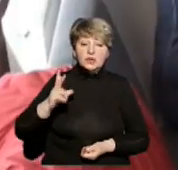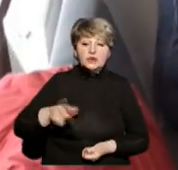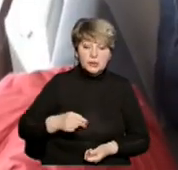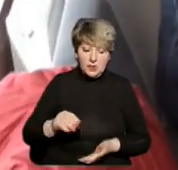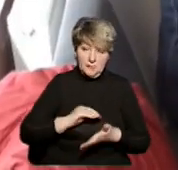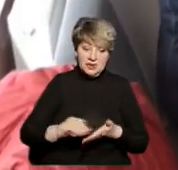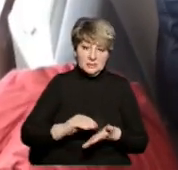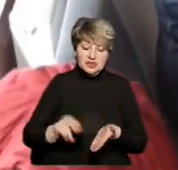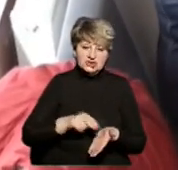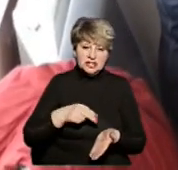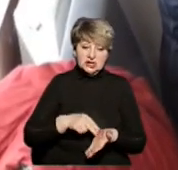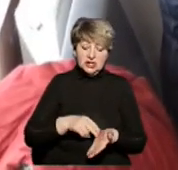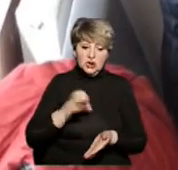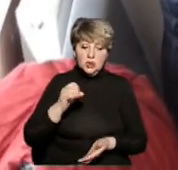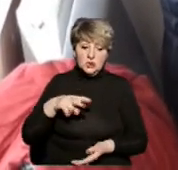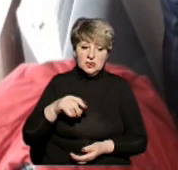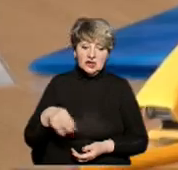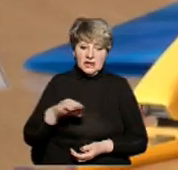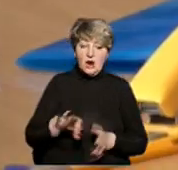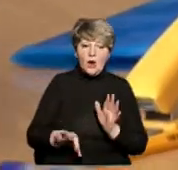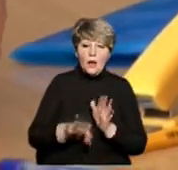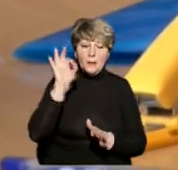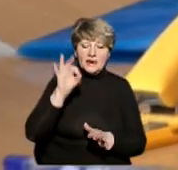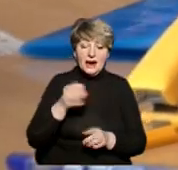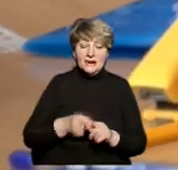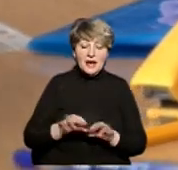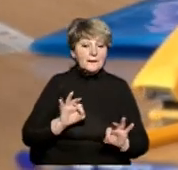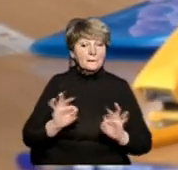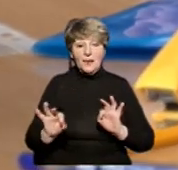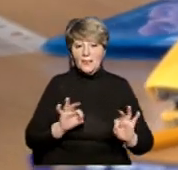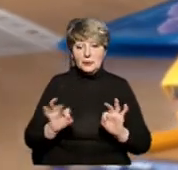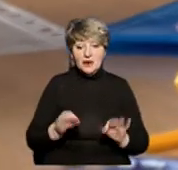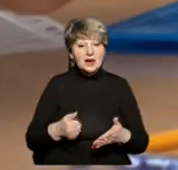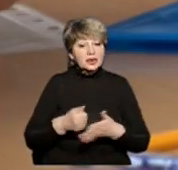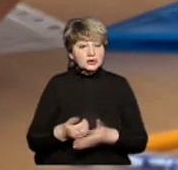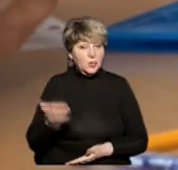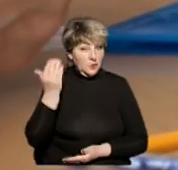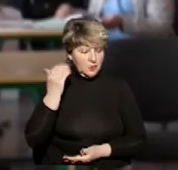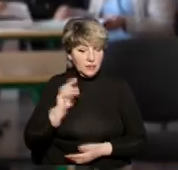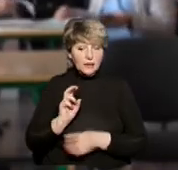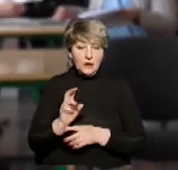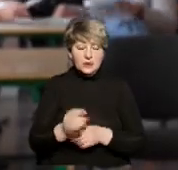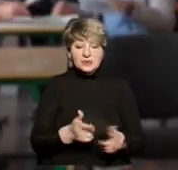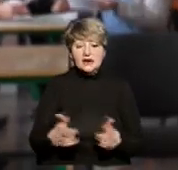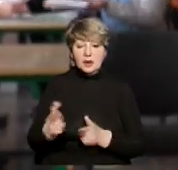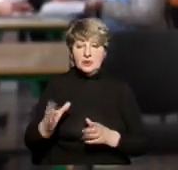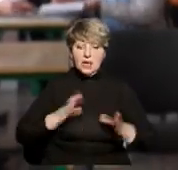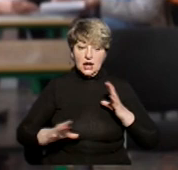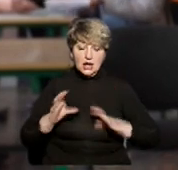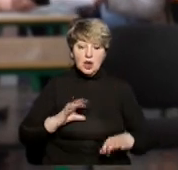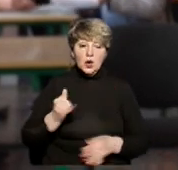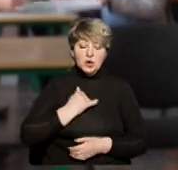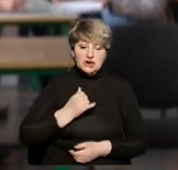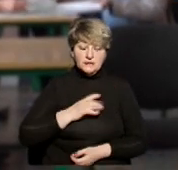пише черкащанка Юлія. Обрали, каже, клас паняночок. До цього ходили на підготовчі курси. У нас було кілька занять, у нас